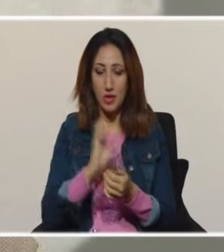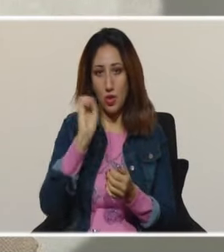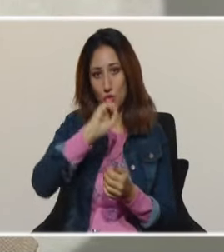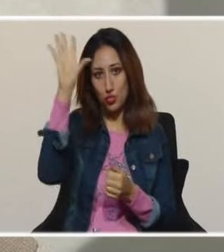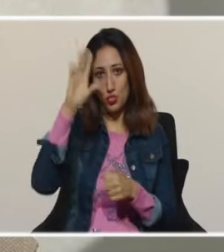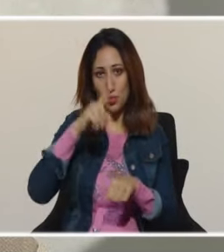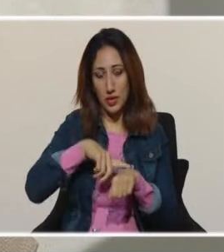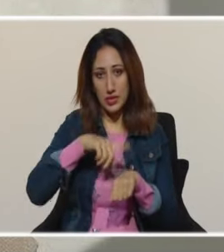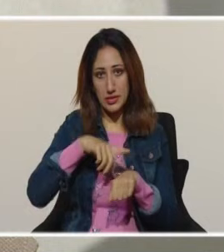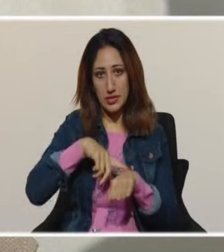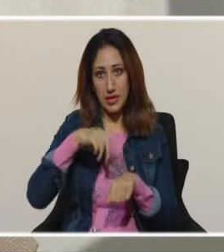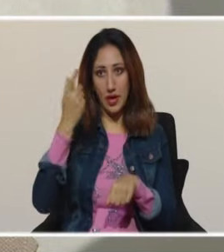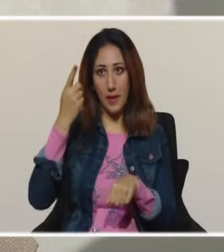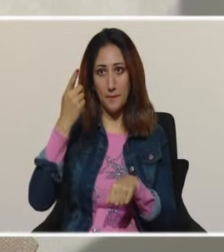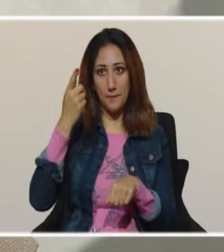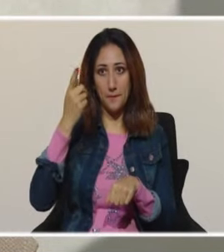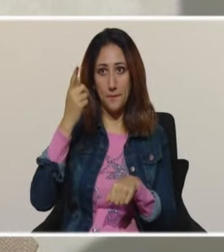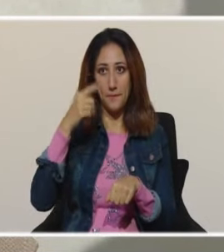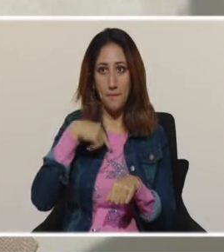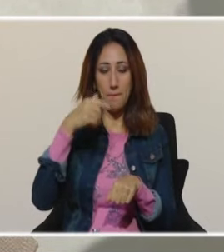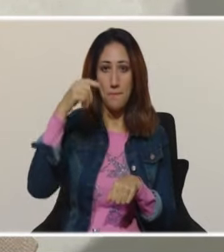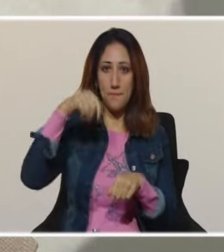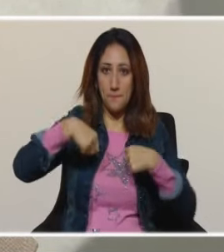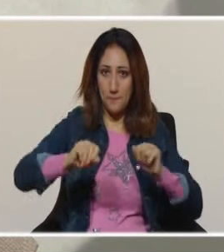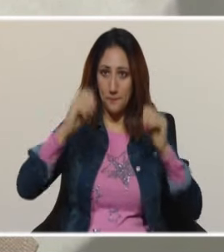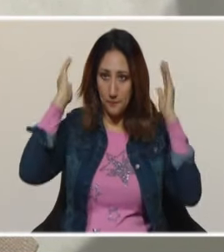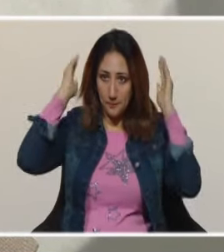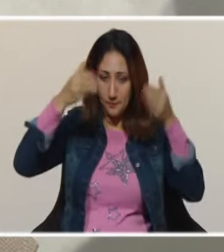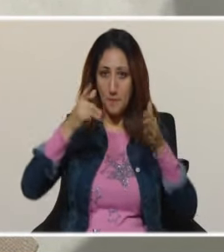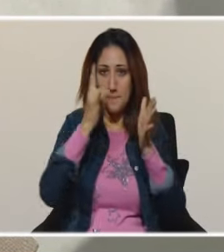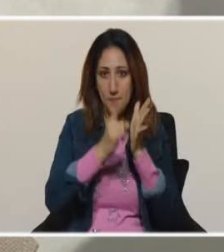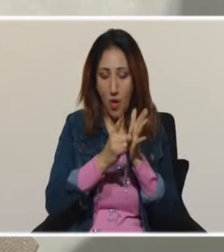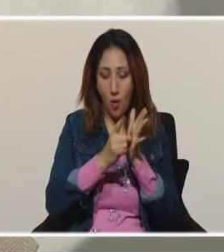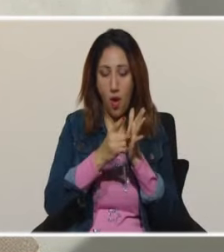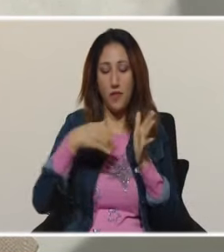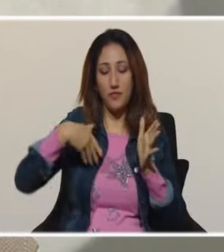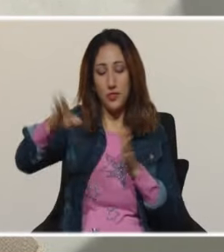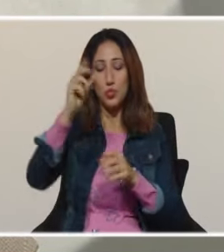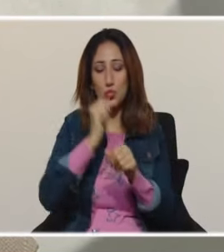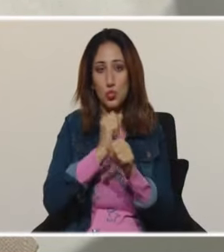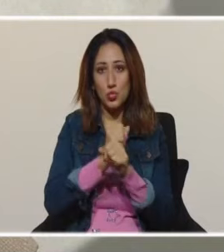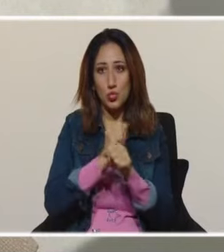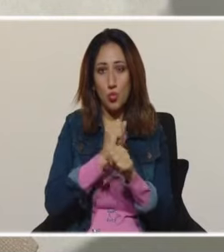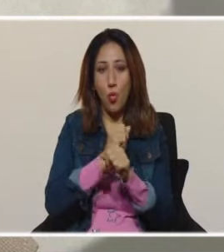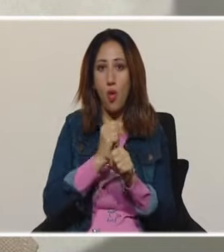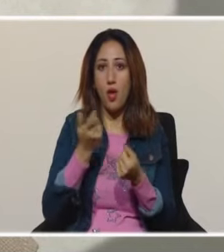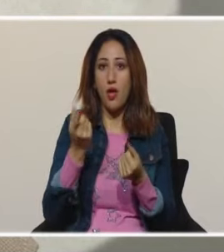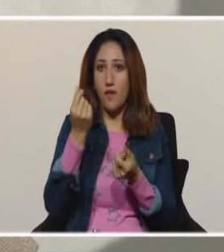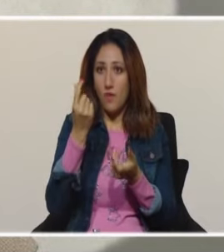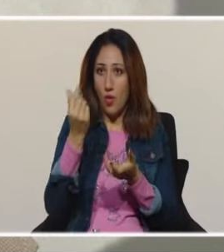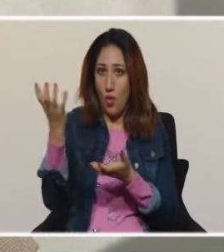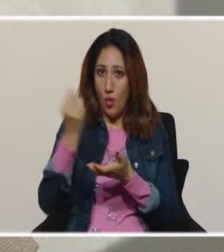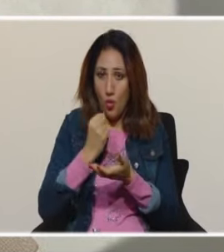الصبح وبروح أسوق التوك توك وأطلع بيه على الموقف، ولما ربنا بيرزقني بجيب لي فلوس